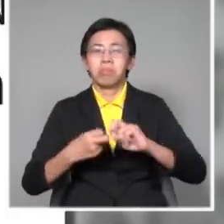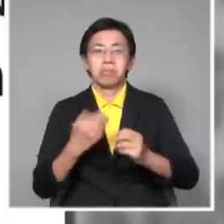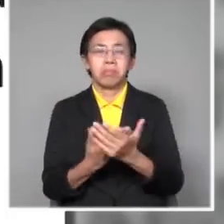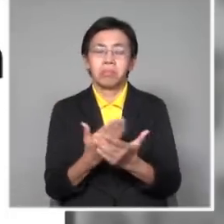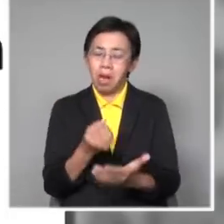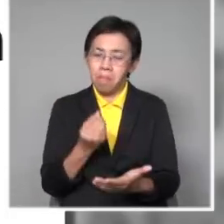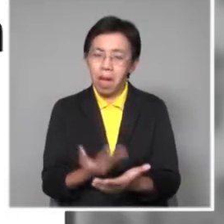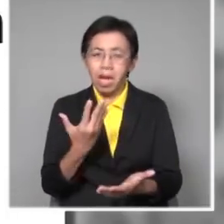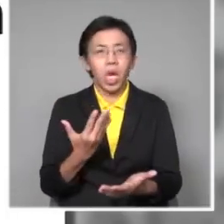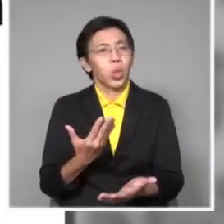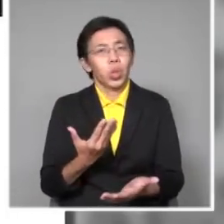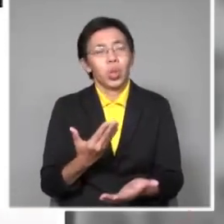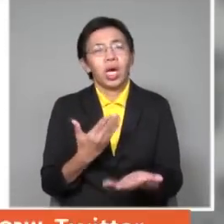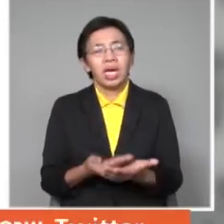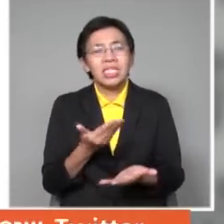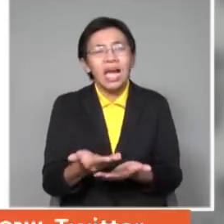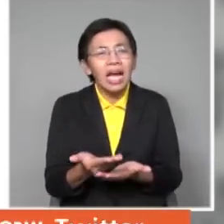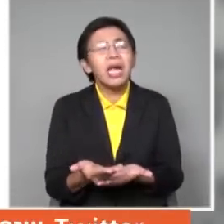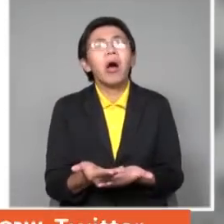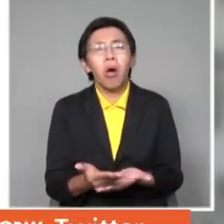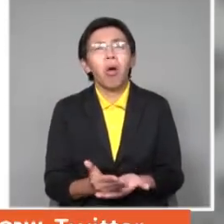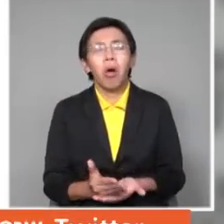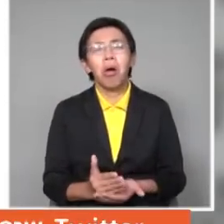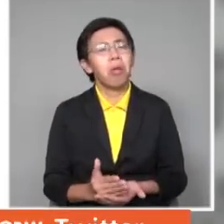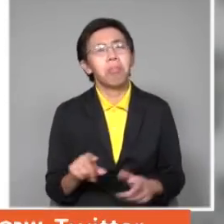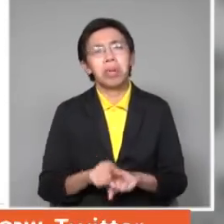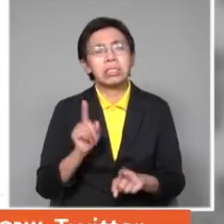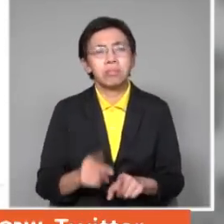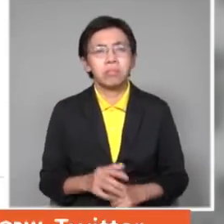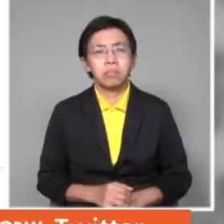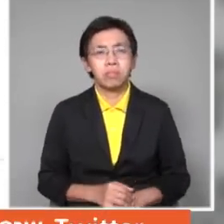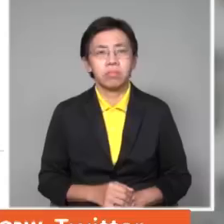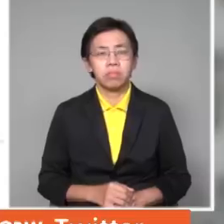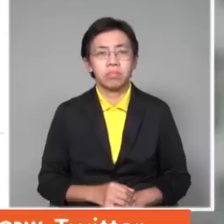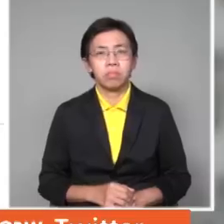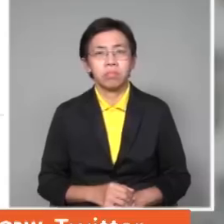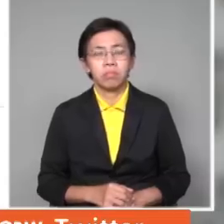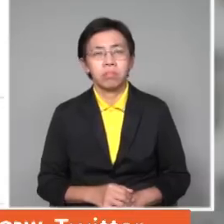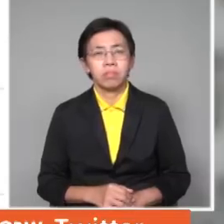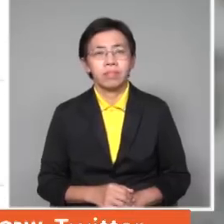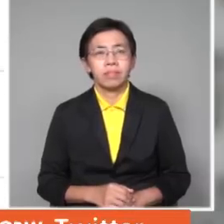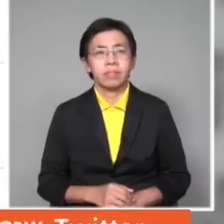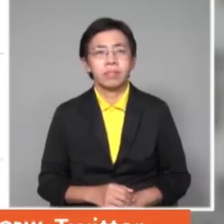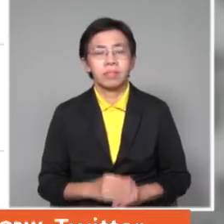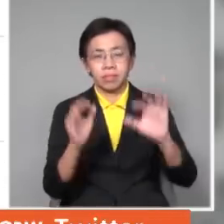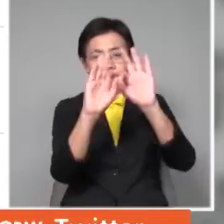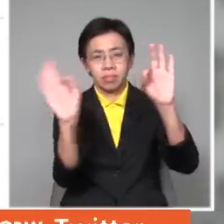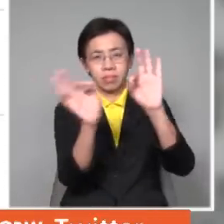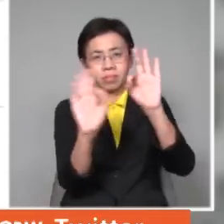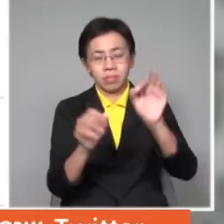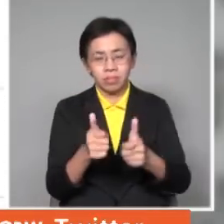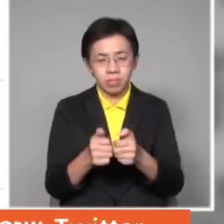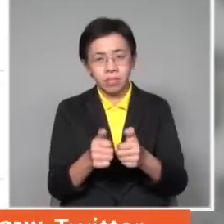แพงกว่าเกือบจะจ่ายเท่ากันกับราคาปกติอยู่แล้วนะคะไปดูกันหน่อยค่ะความเห็นที่เขาพิมพ์กันอยู่ในโลกออน